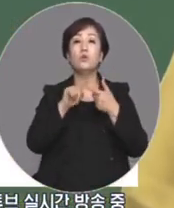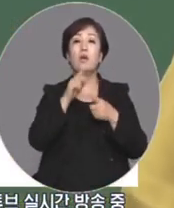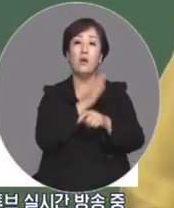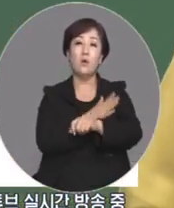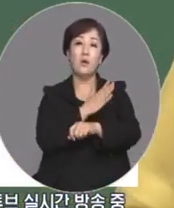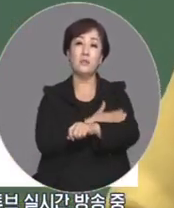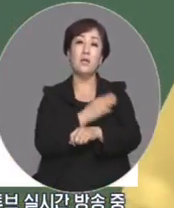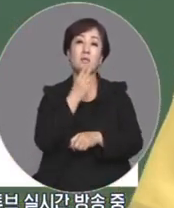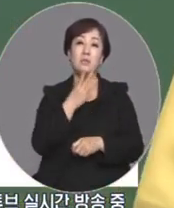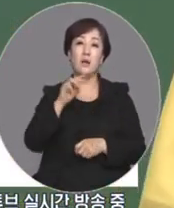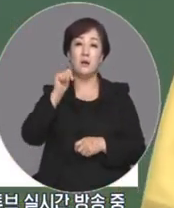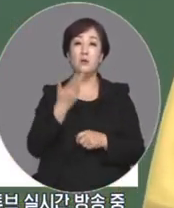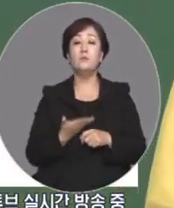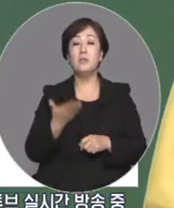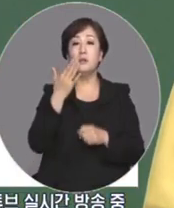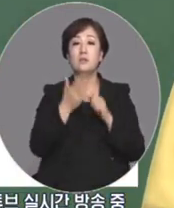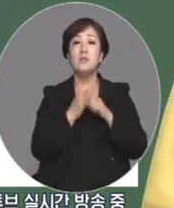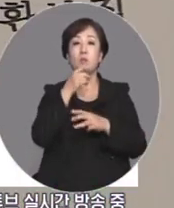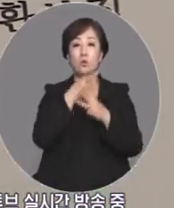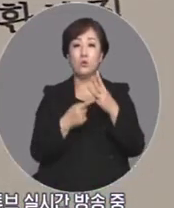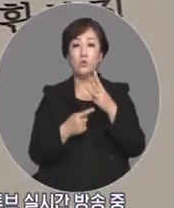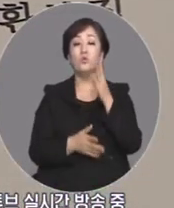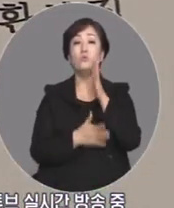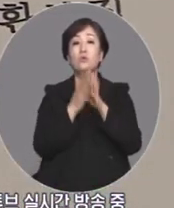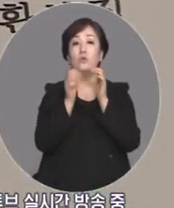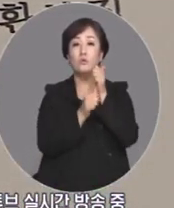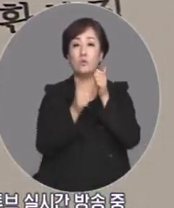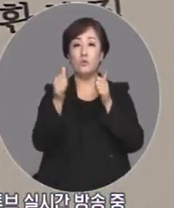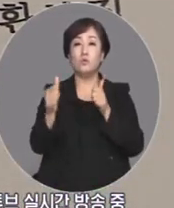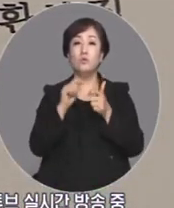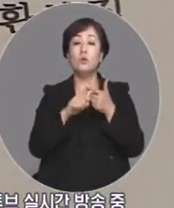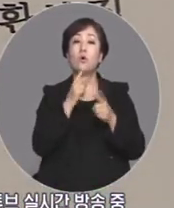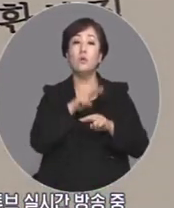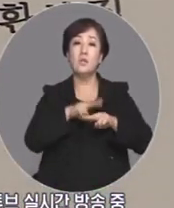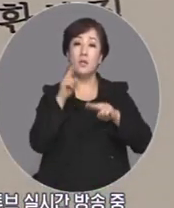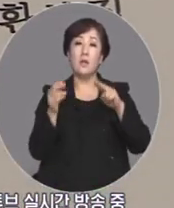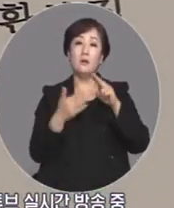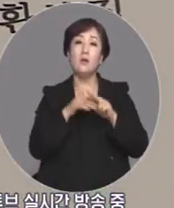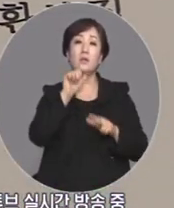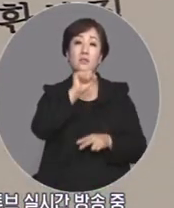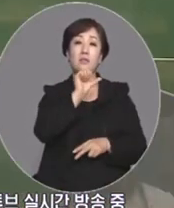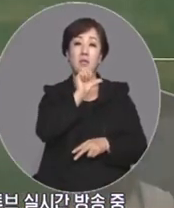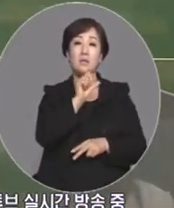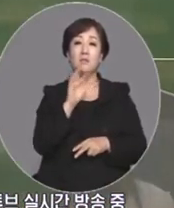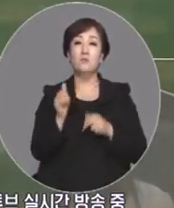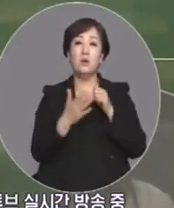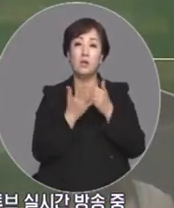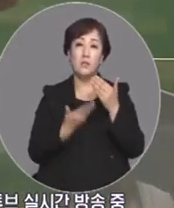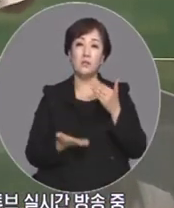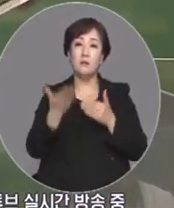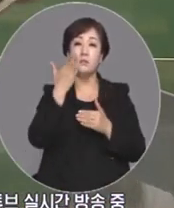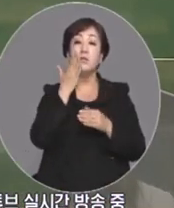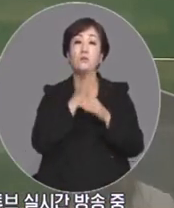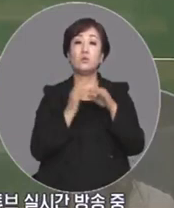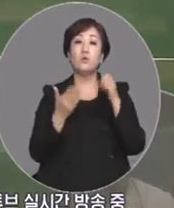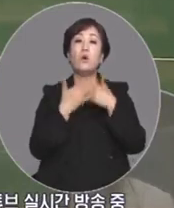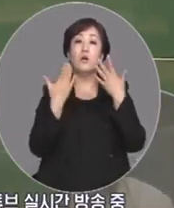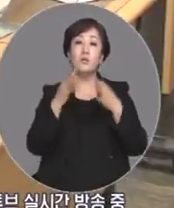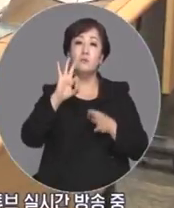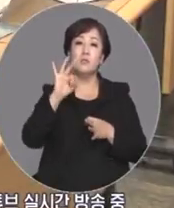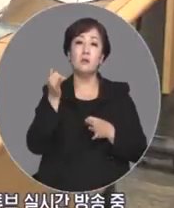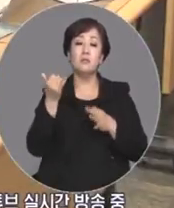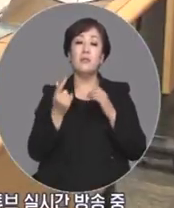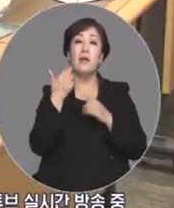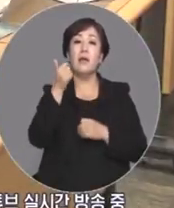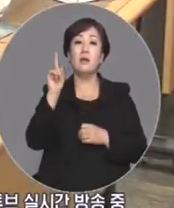시민소통협력과장이 3급으로 승진해 울주군 부군수로 자리를 옮기는 등 55명이 승진했고, 김성태